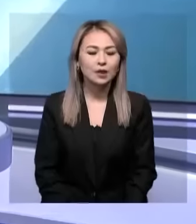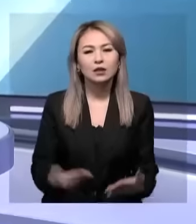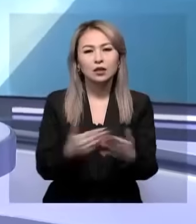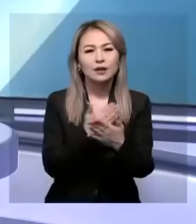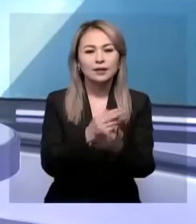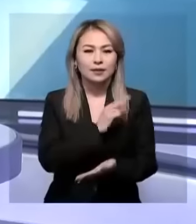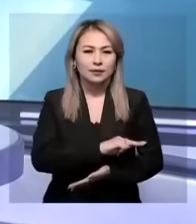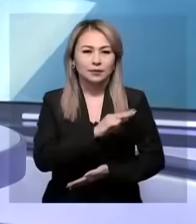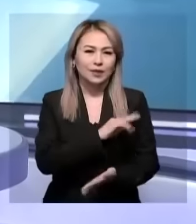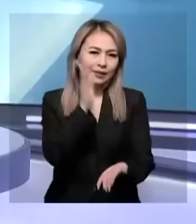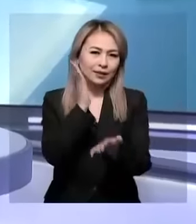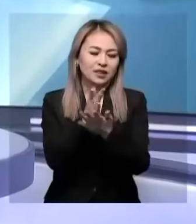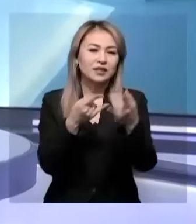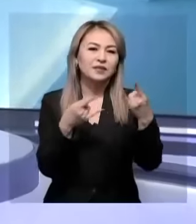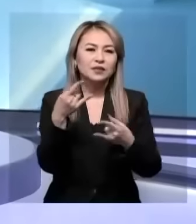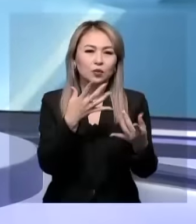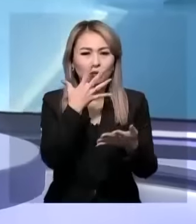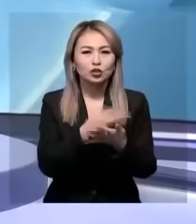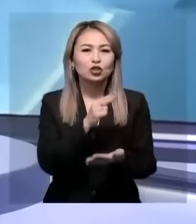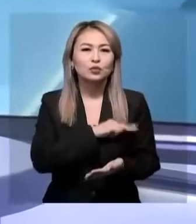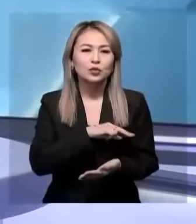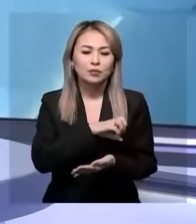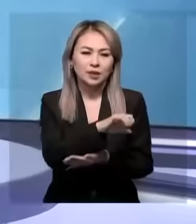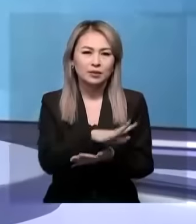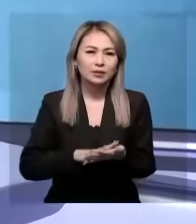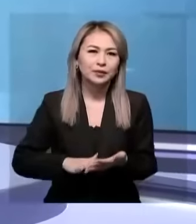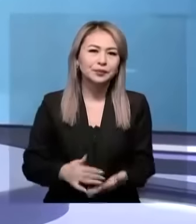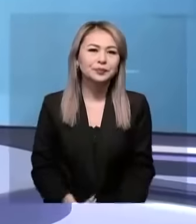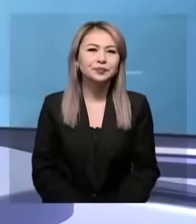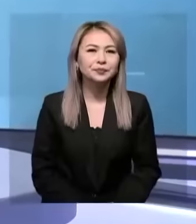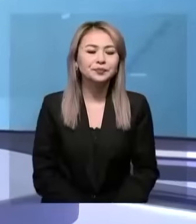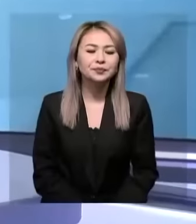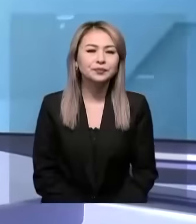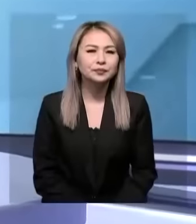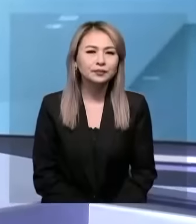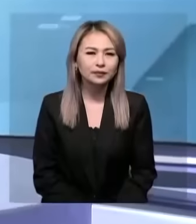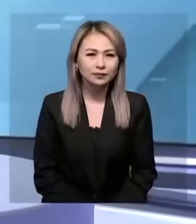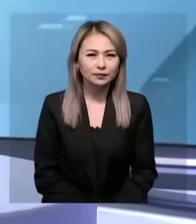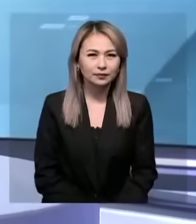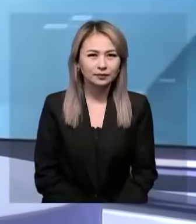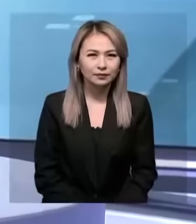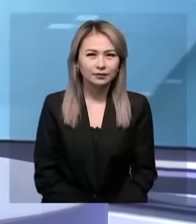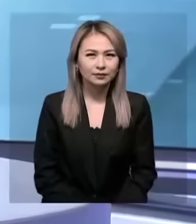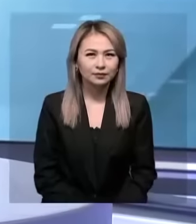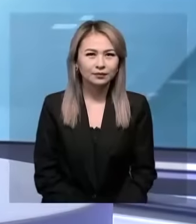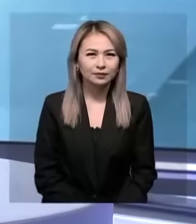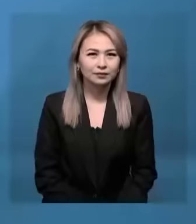Жаңалықтар қызметі тікелей эфирде өз жұмысын жалғастырады. Жарияшы Дастан Мүрсәлім, сурдодармада Жанбота